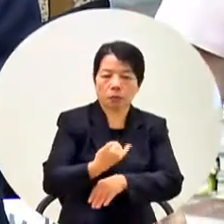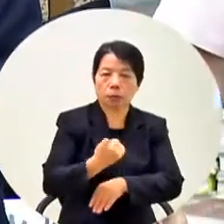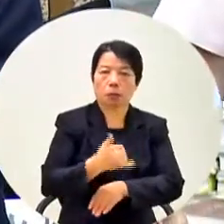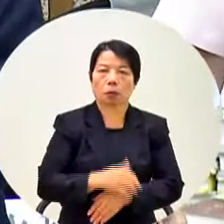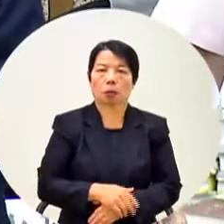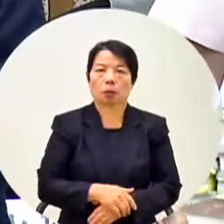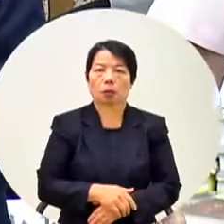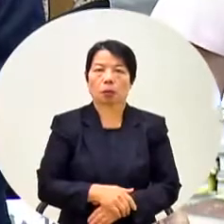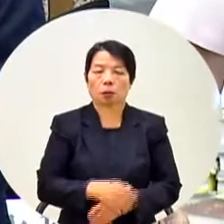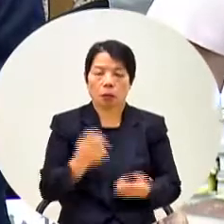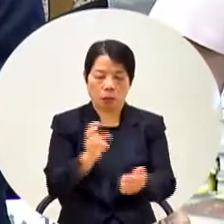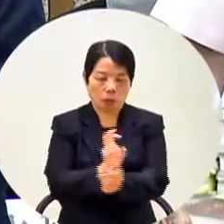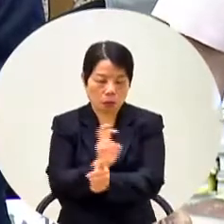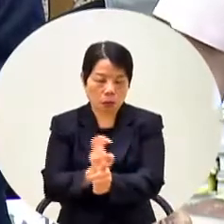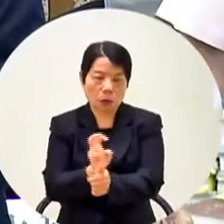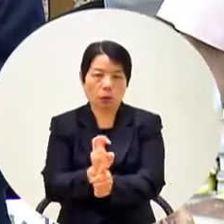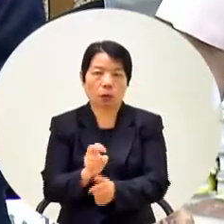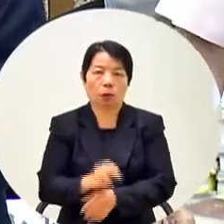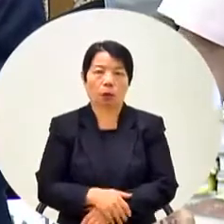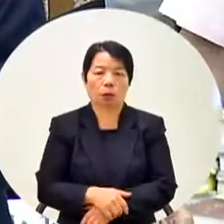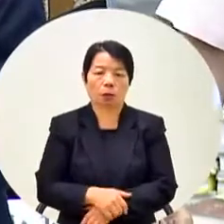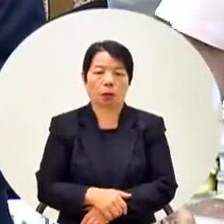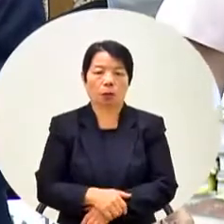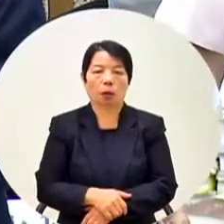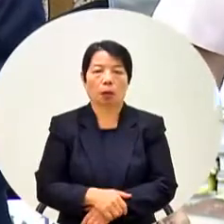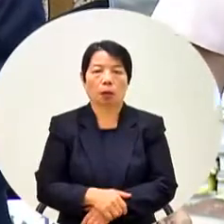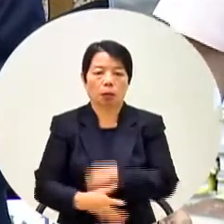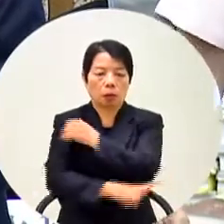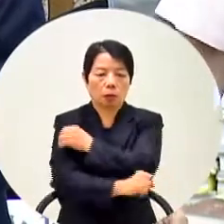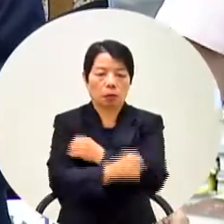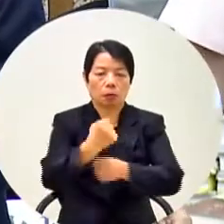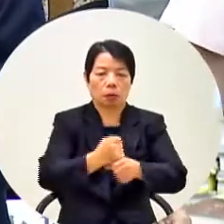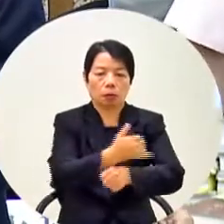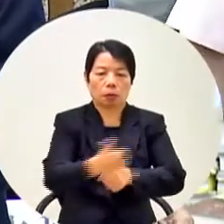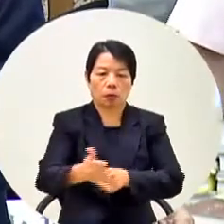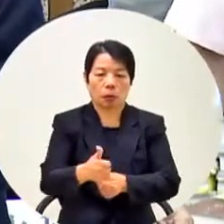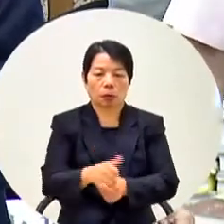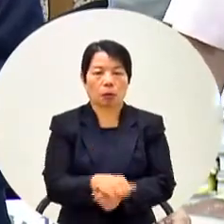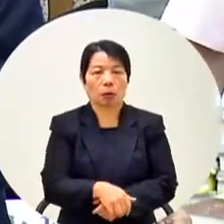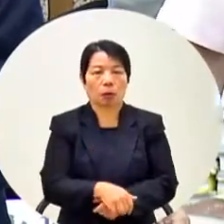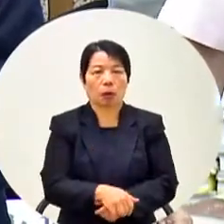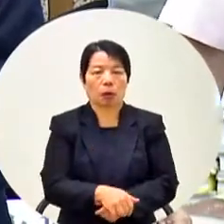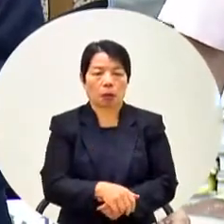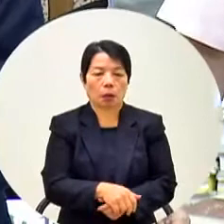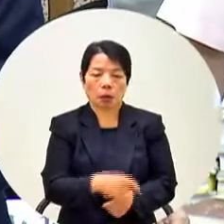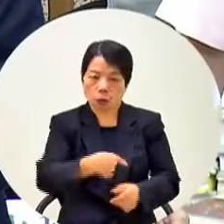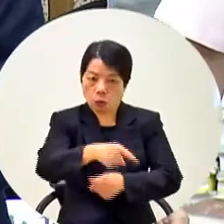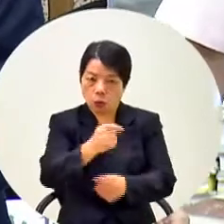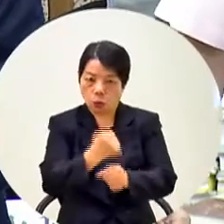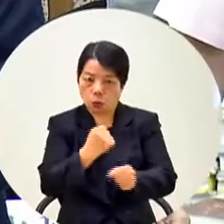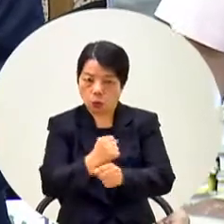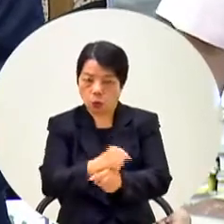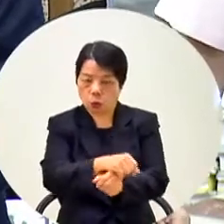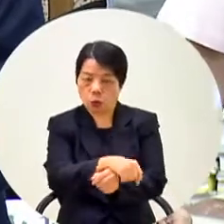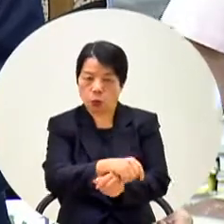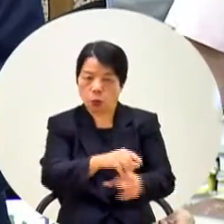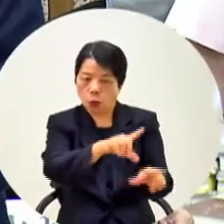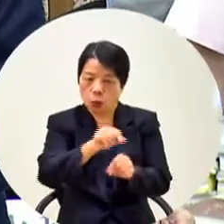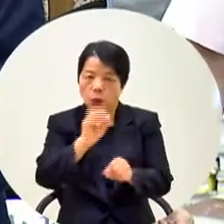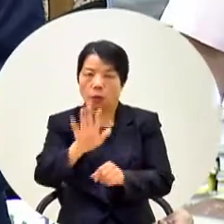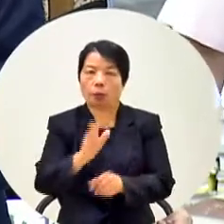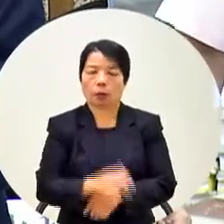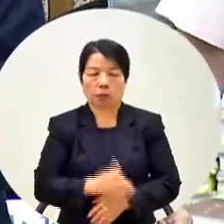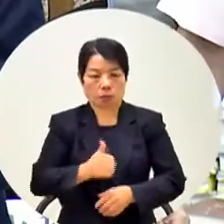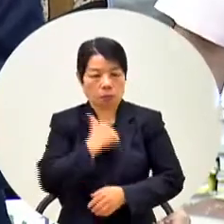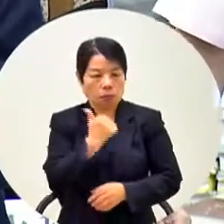是监督这个基层的公务人员有好好啊去从事业业务无啦？有那個真心和诚意无